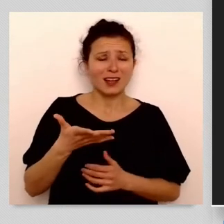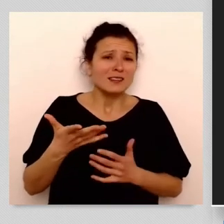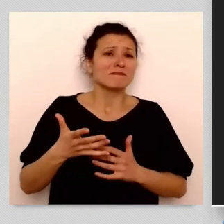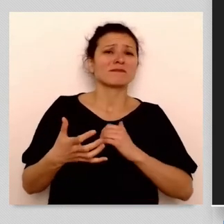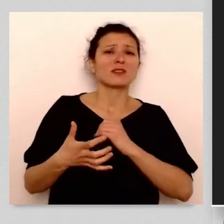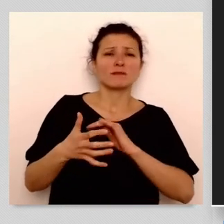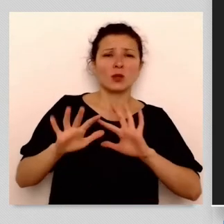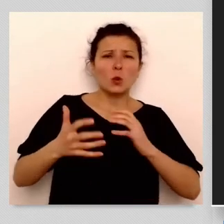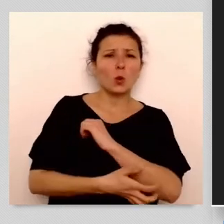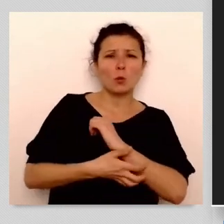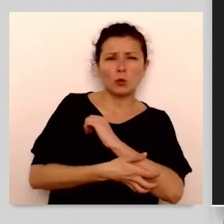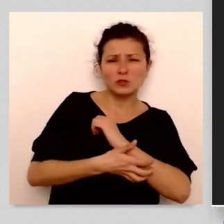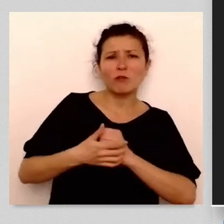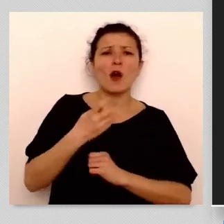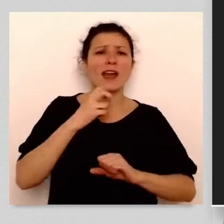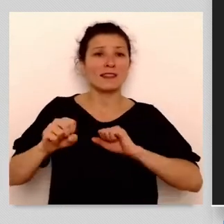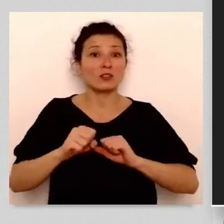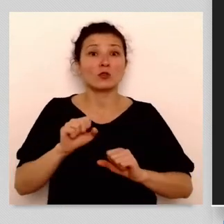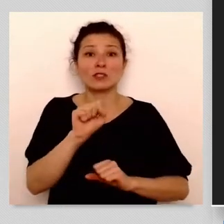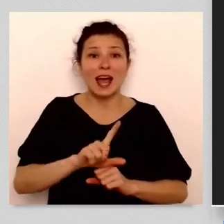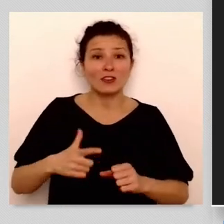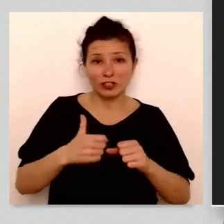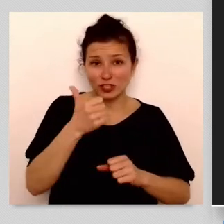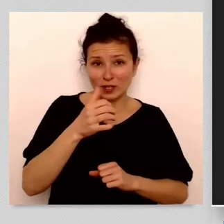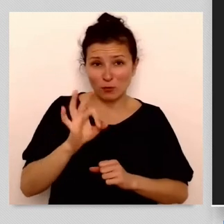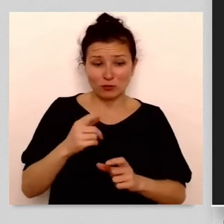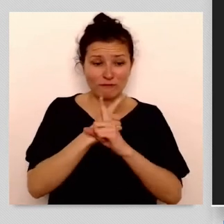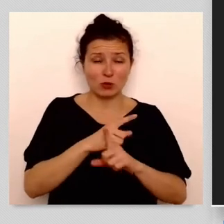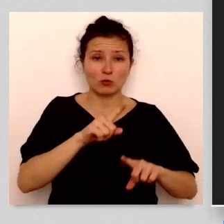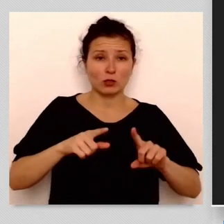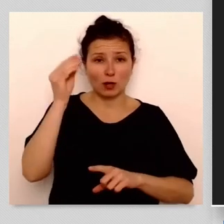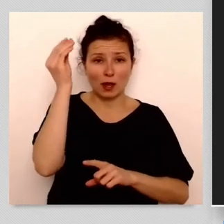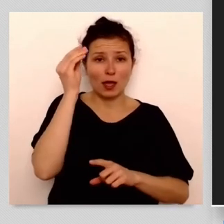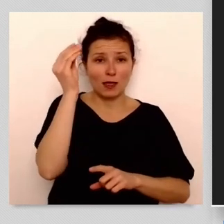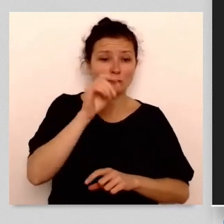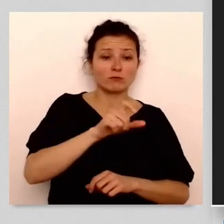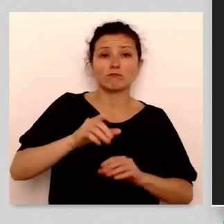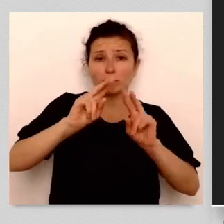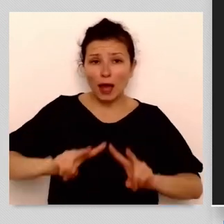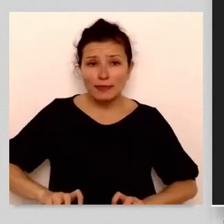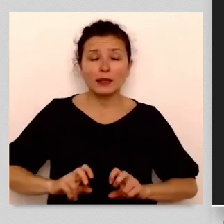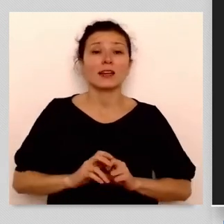aż 21% według niektórych badań i to ubóstwo gwałtownie się pogłębi